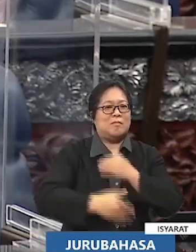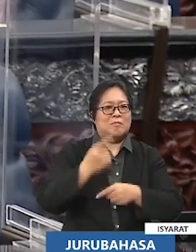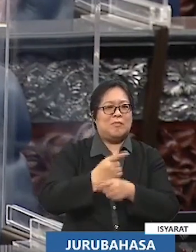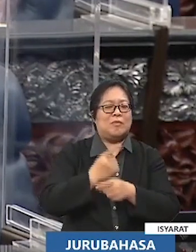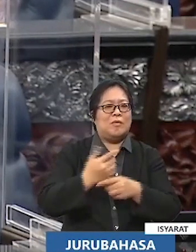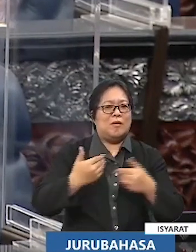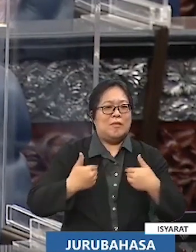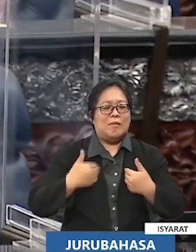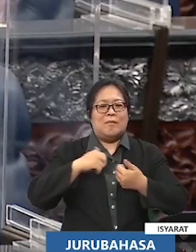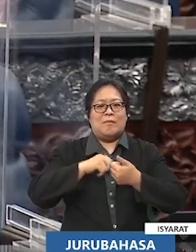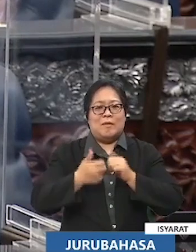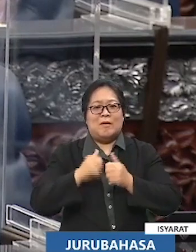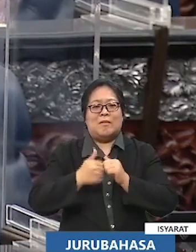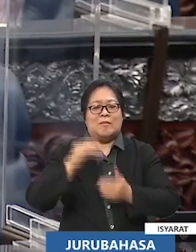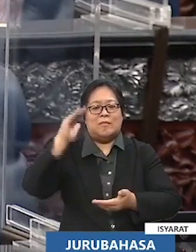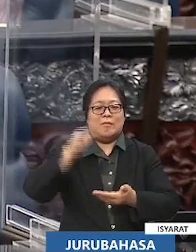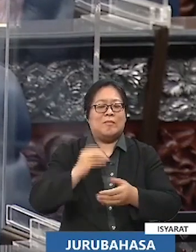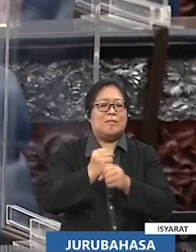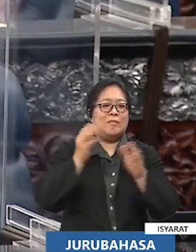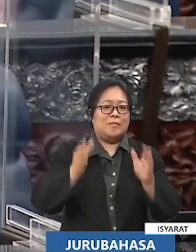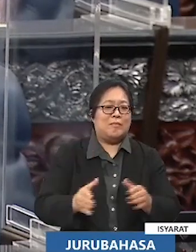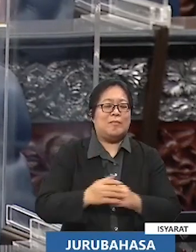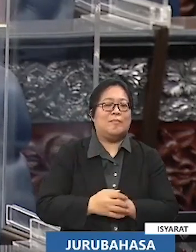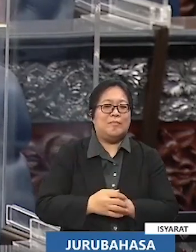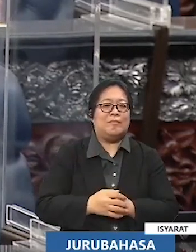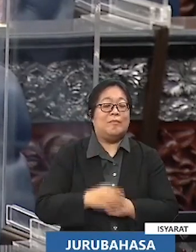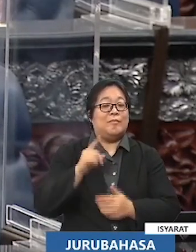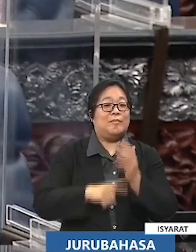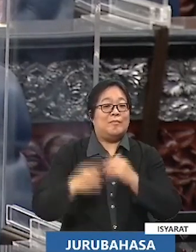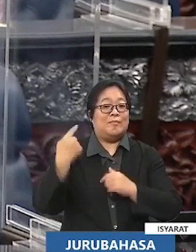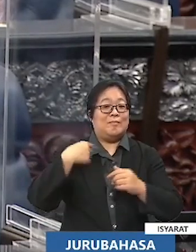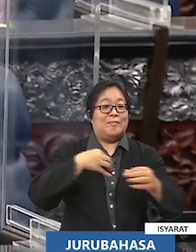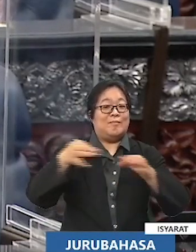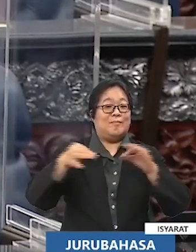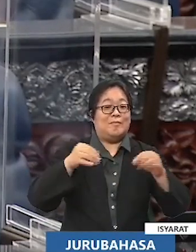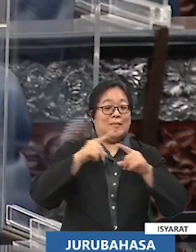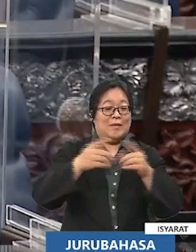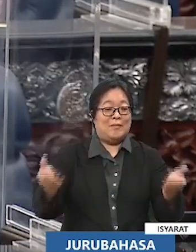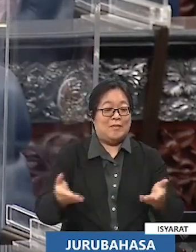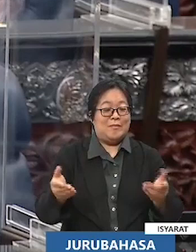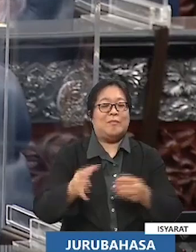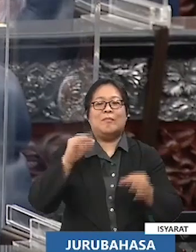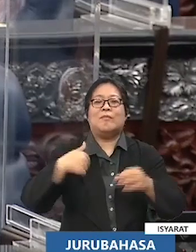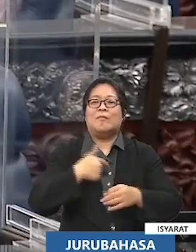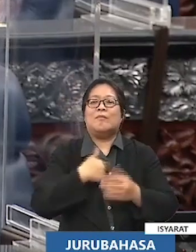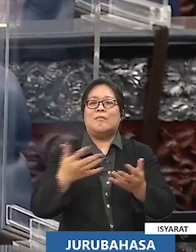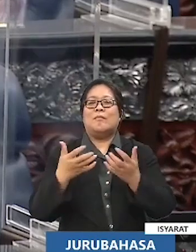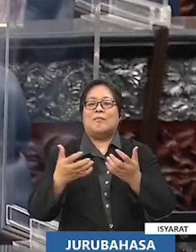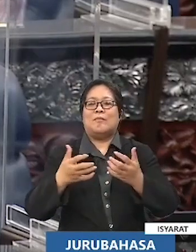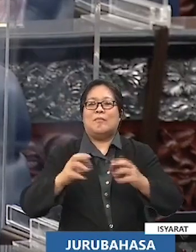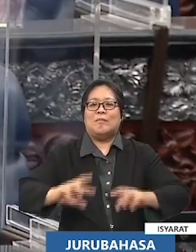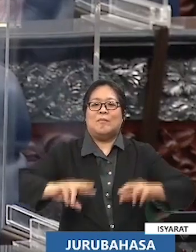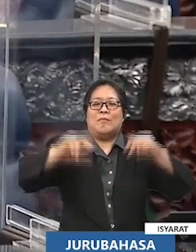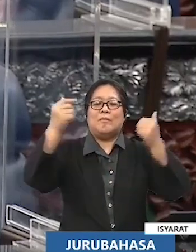menghadapi krisis kekurangan tenaga kerja kelapa besok di manusia subuh dalam dewan Mulyani kalau peternak maupun